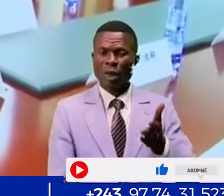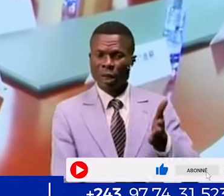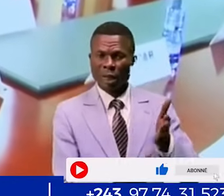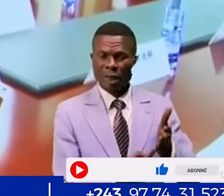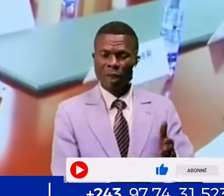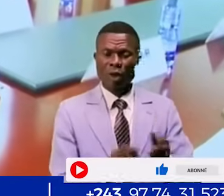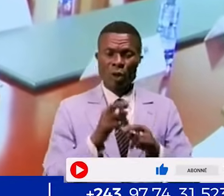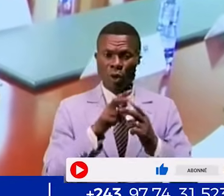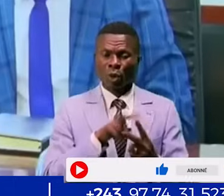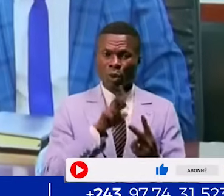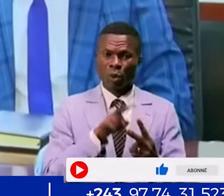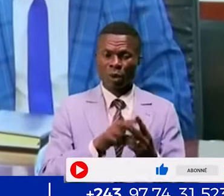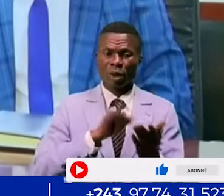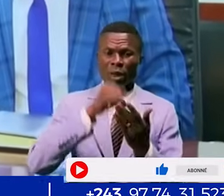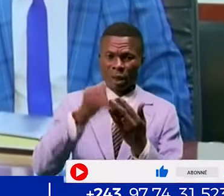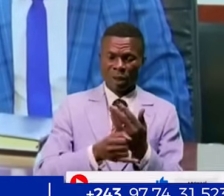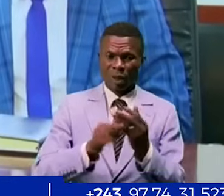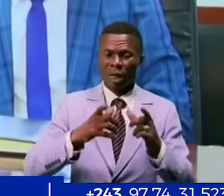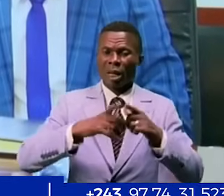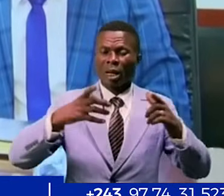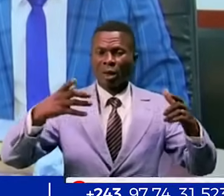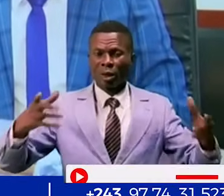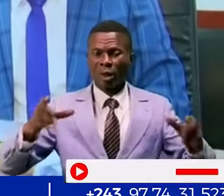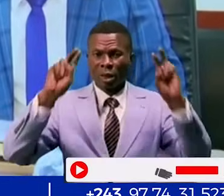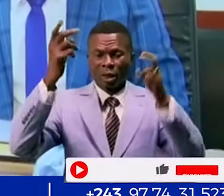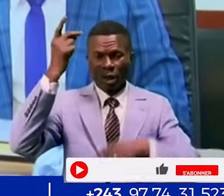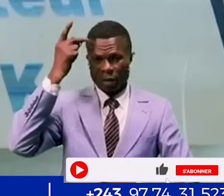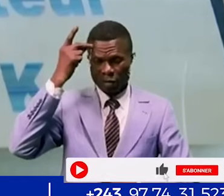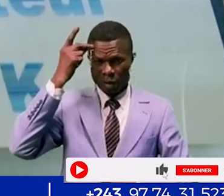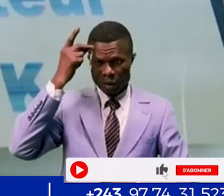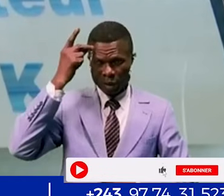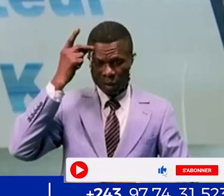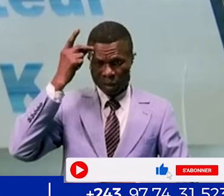de supervision du projet d'extension de la ville de Kinshasa,